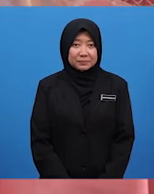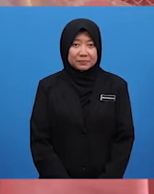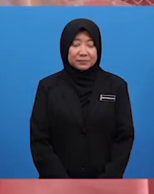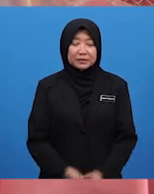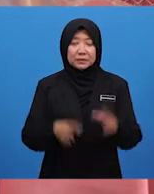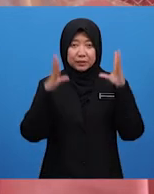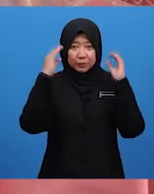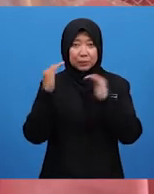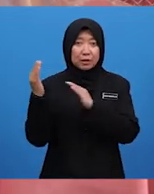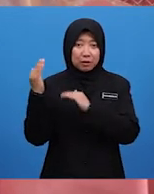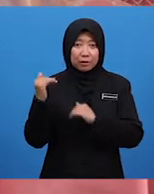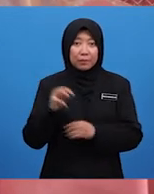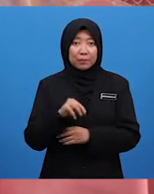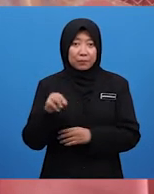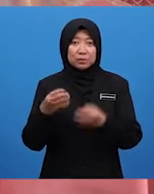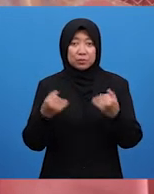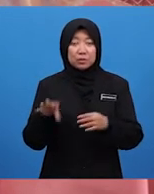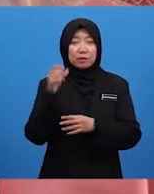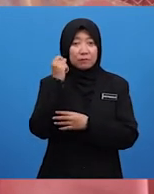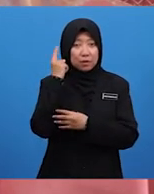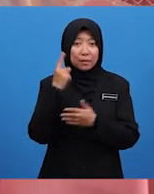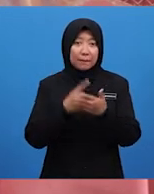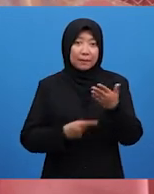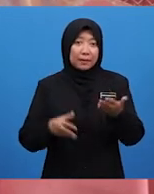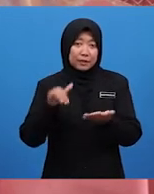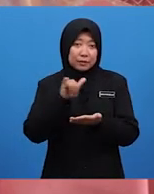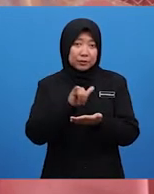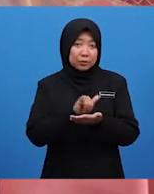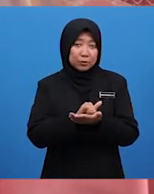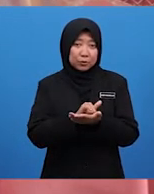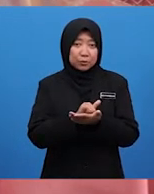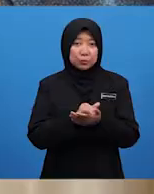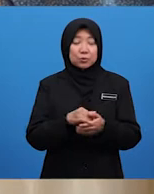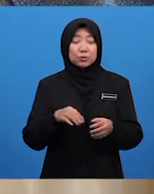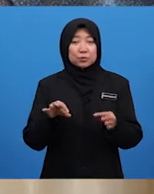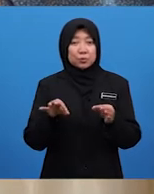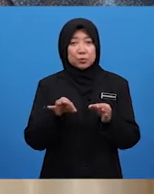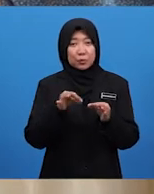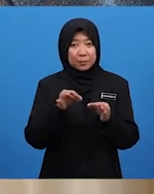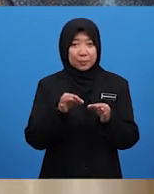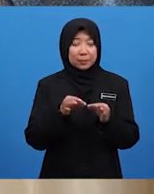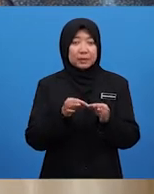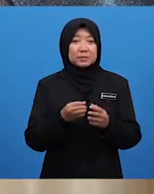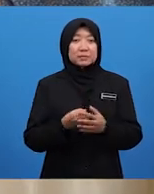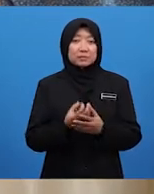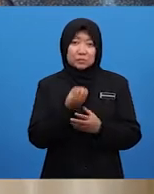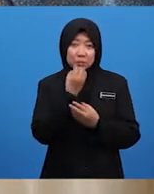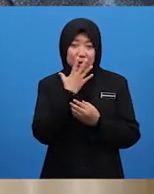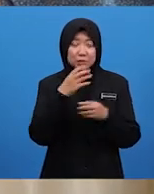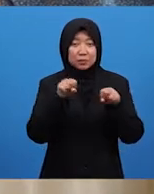Cikgu harap murid-murid sudah faham ya apa itu sulaman smoking. Penggunaan sulaman smoking